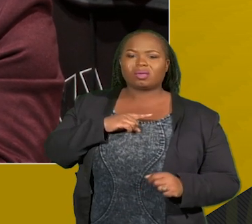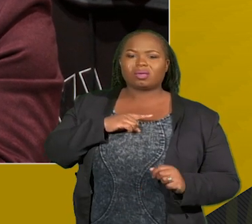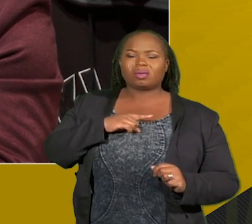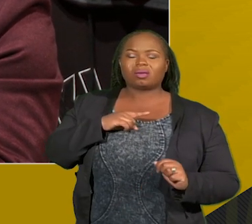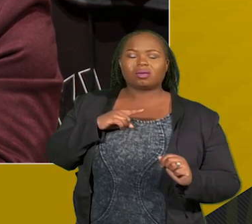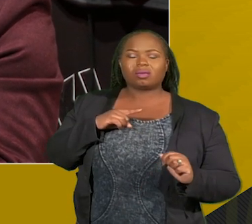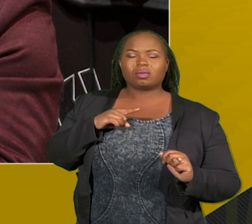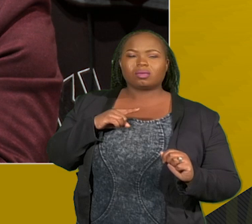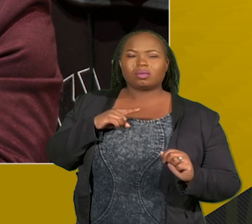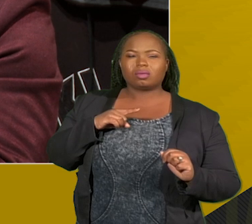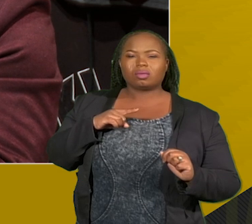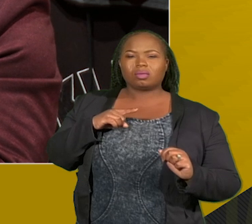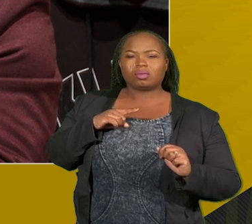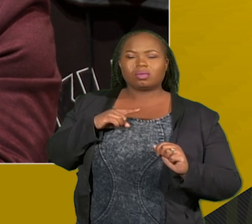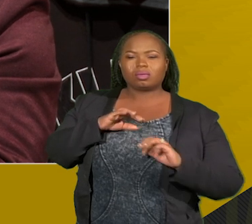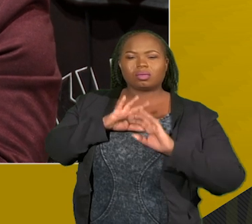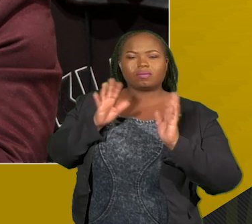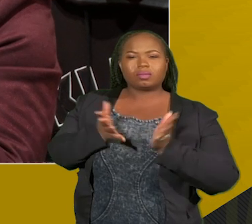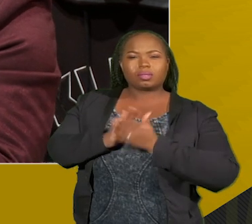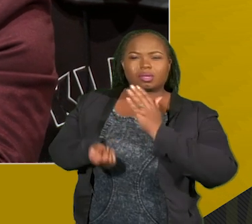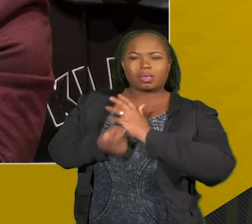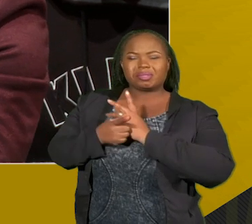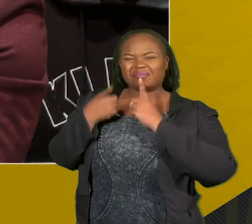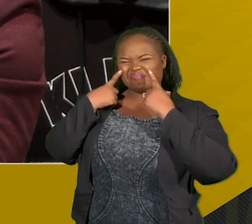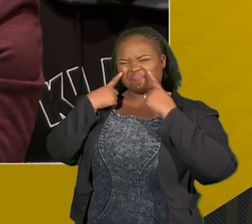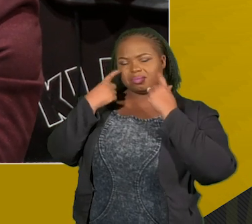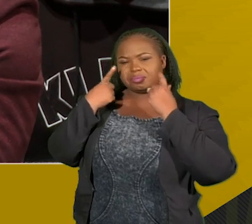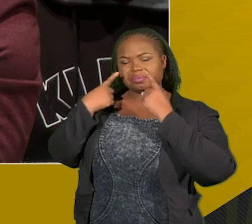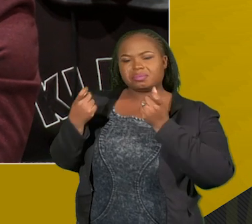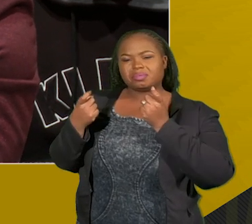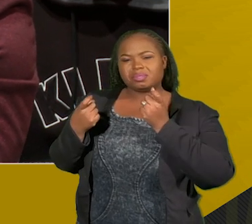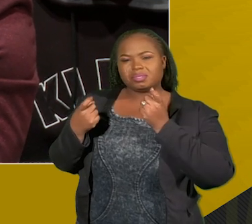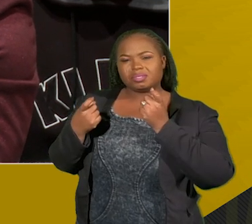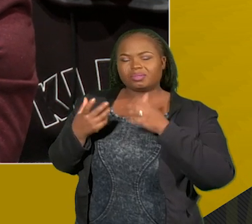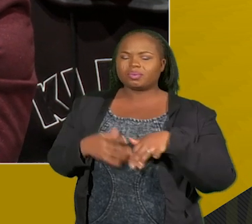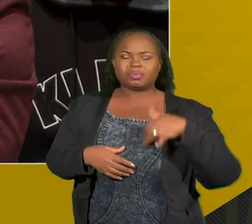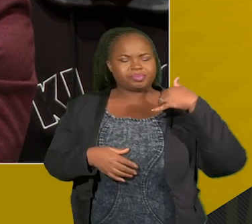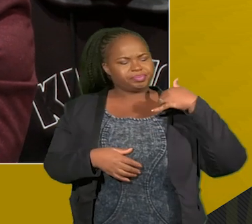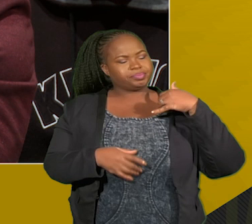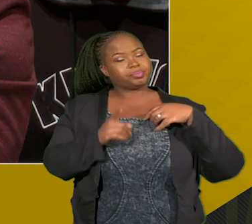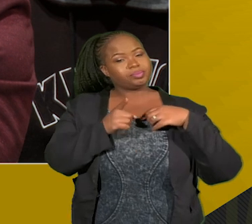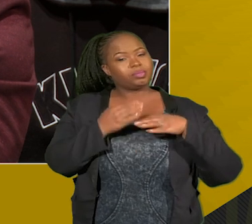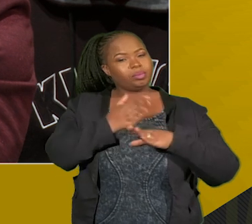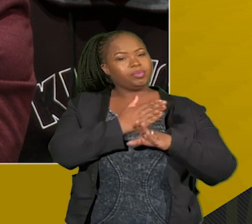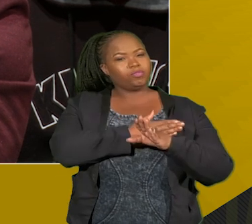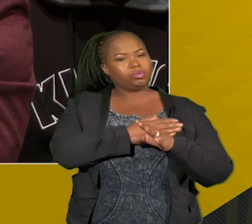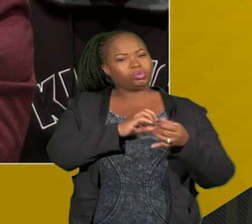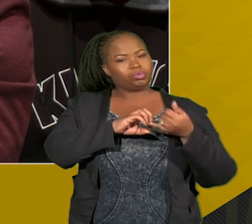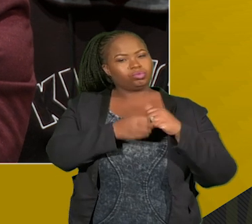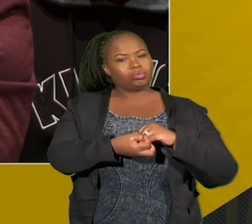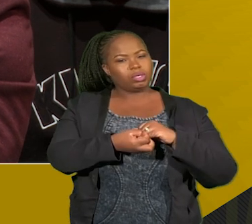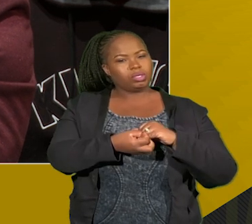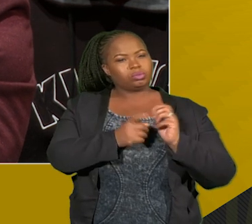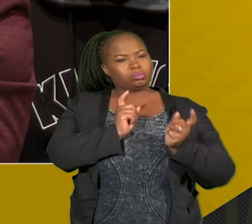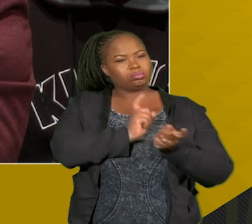Kiphithanda isiyenze kithi okay. Okay. Ma, ngicela ukubuza ukuthi uke wazama mhlawumbe ukuthi